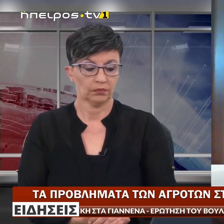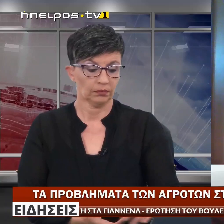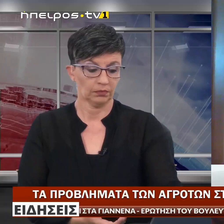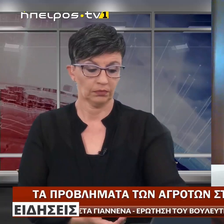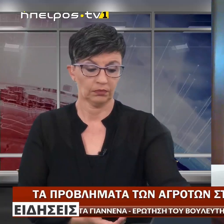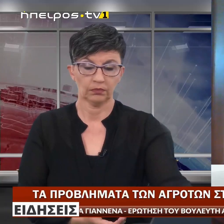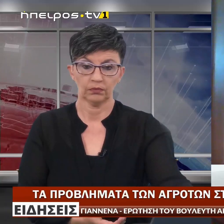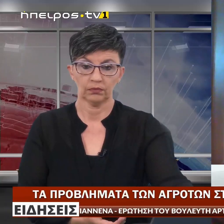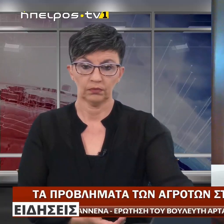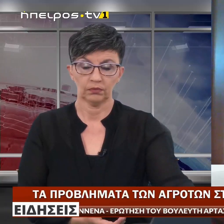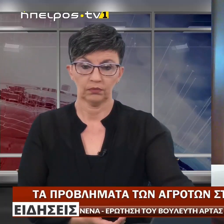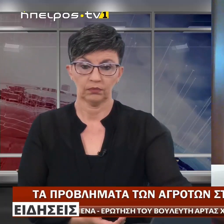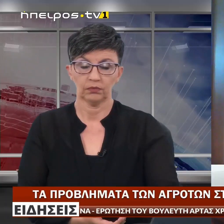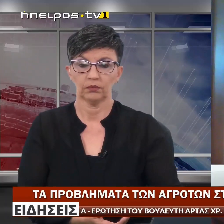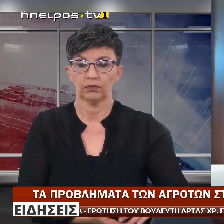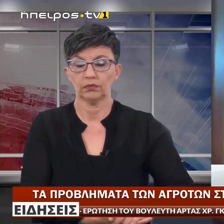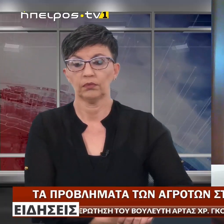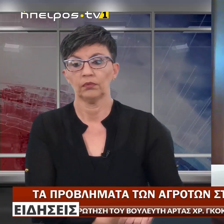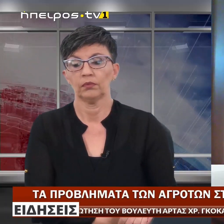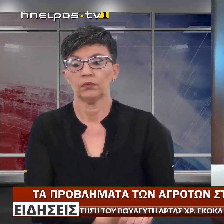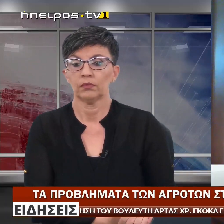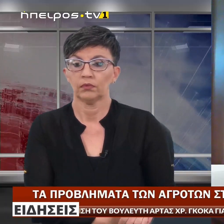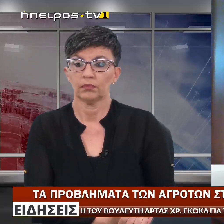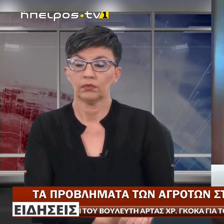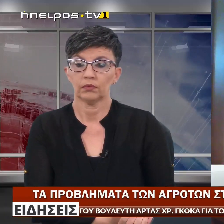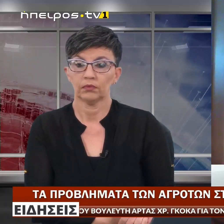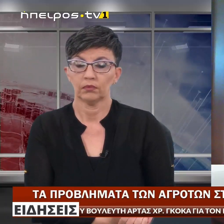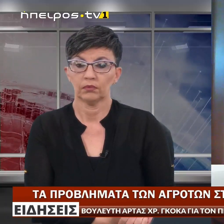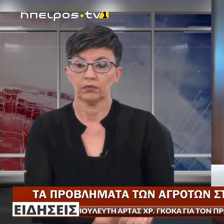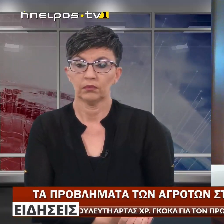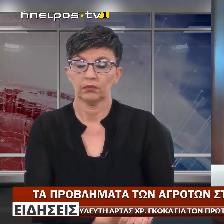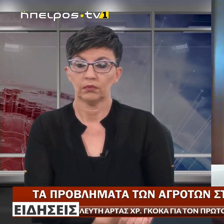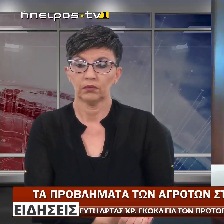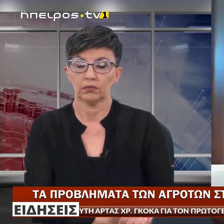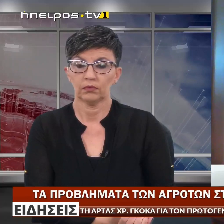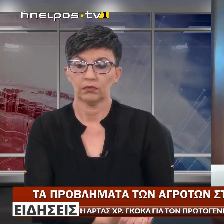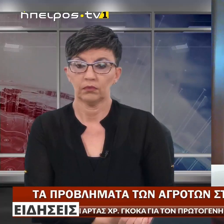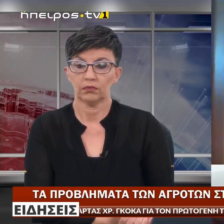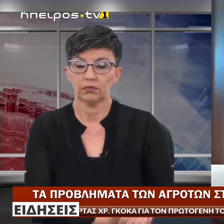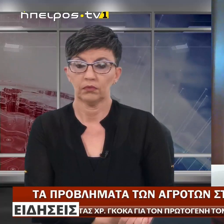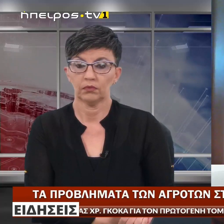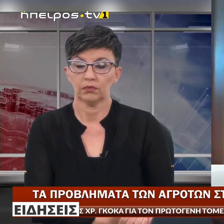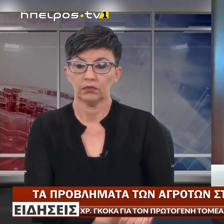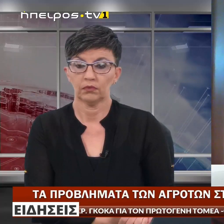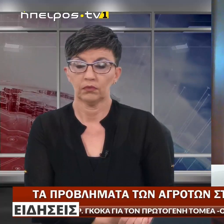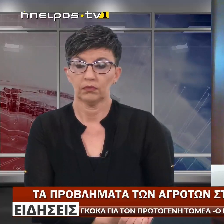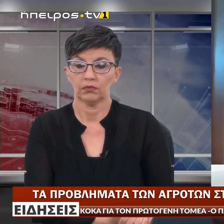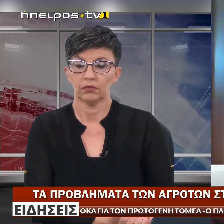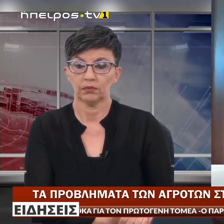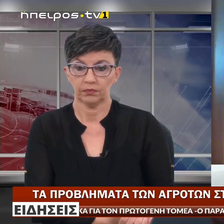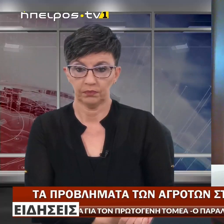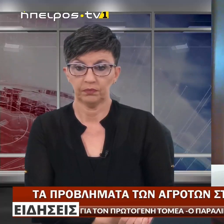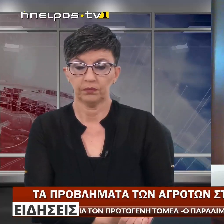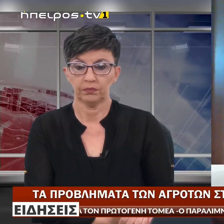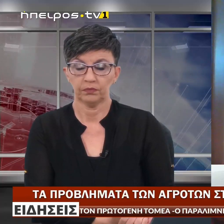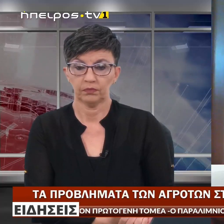να μπορούν να είναι στο χωράφι τους, να μπορούν να είναι στο κοπάδι τους. Και αυτό είναι το άσχημο συμπέρασμα από τη σημερινή συζήτηση. Βέβαια, οι αγρότες το